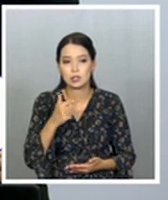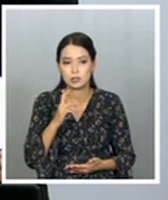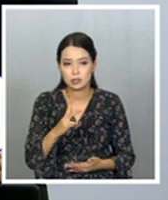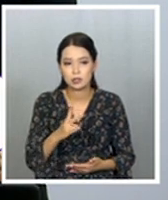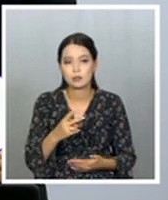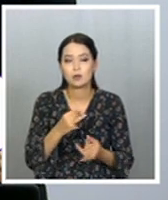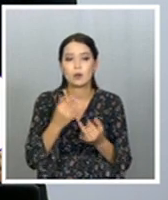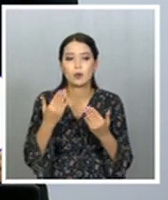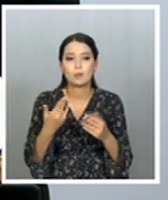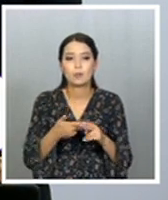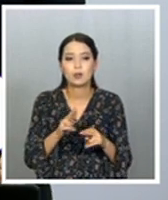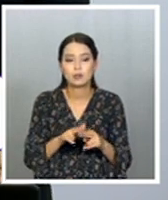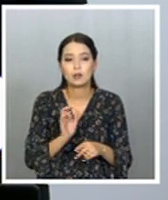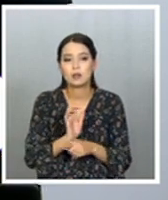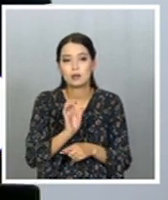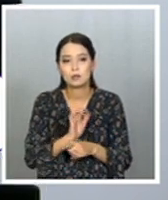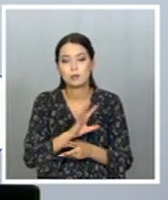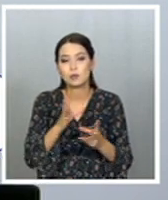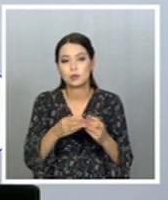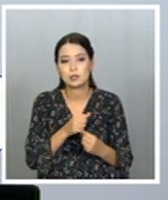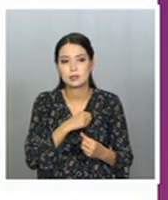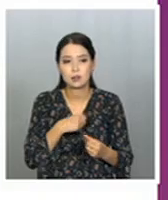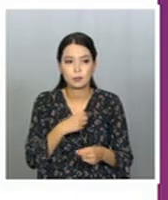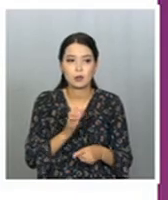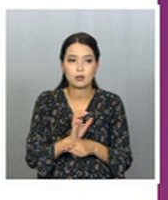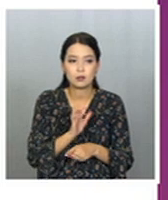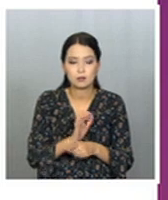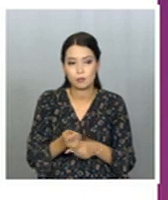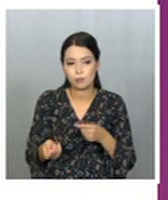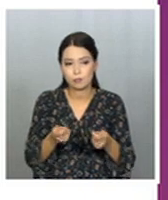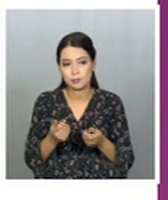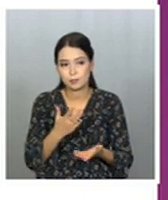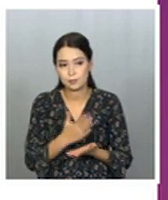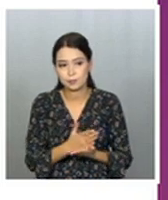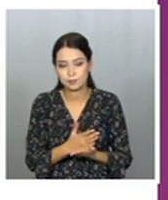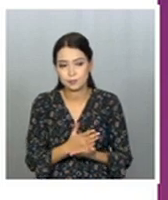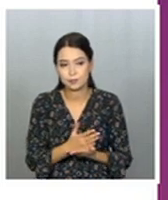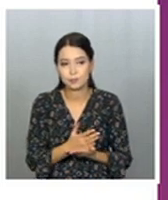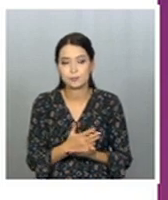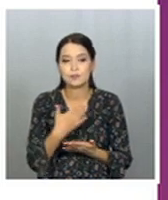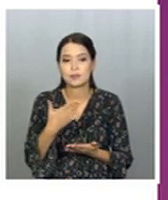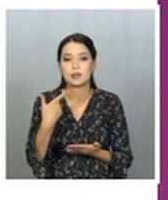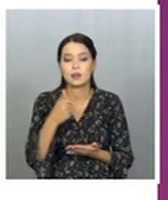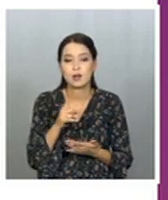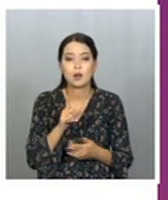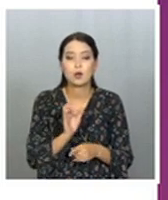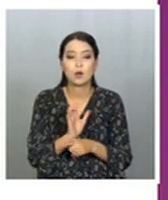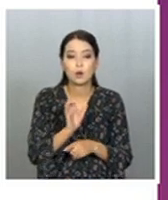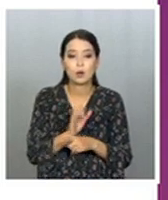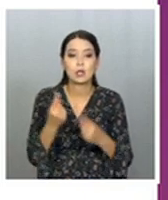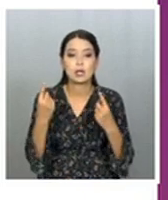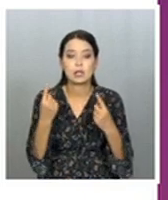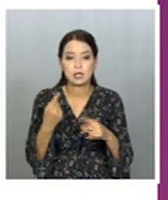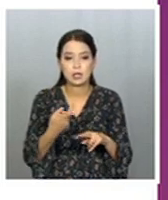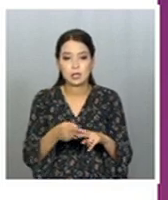және өңдеу де Қазақстанның батыс бөлігінде шоғырланған. Газды өңдеудің ірі орталықтары